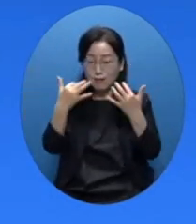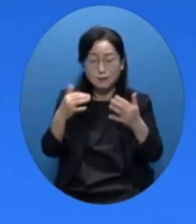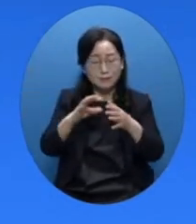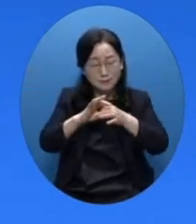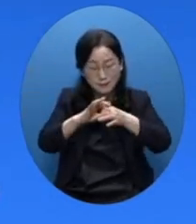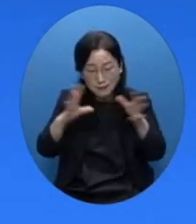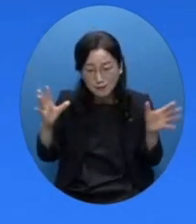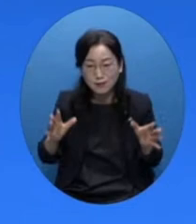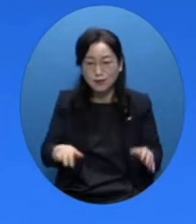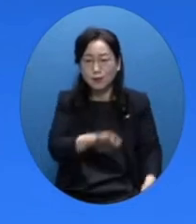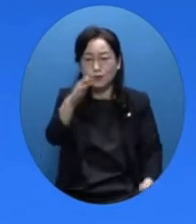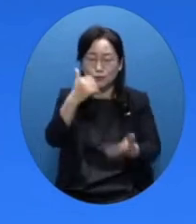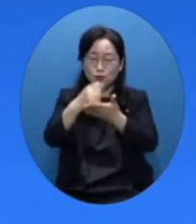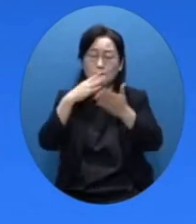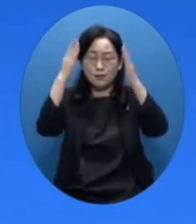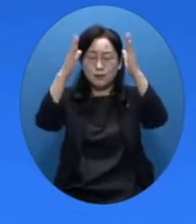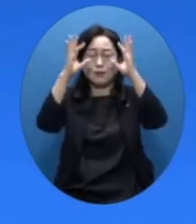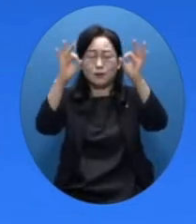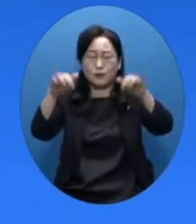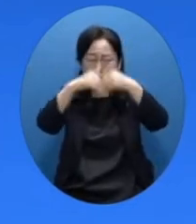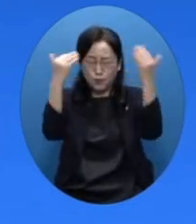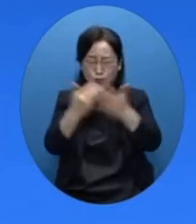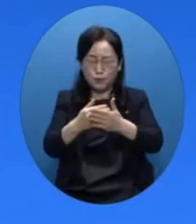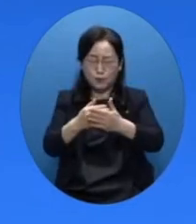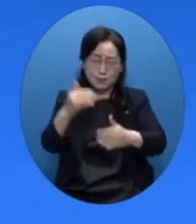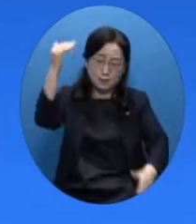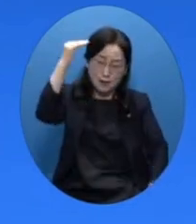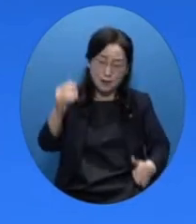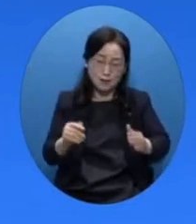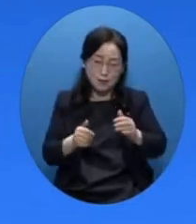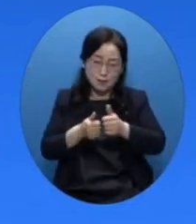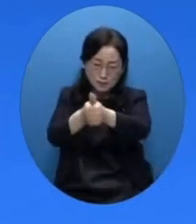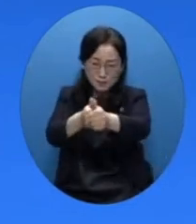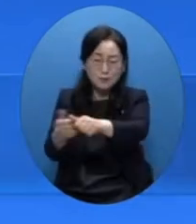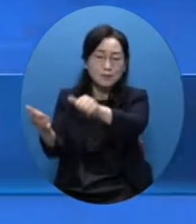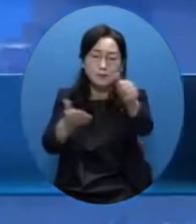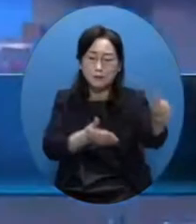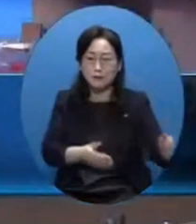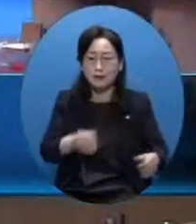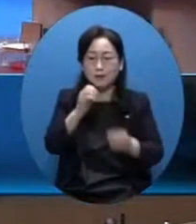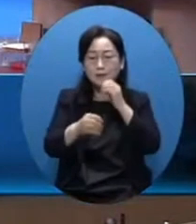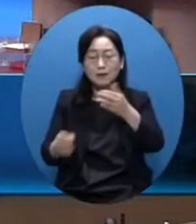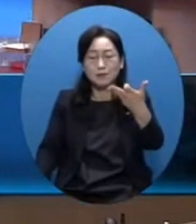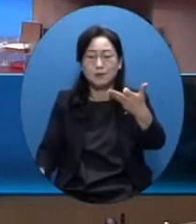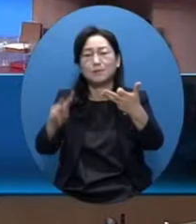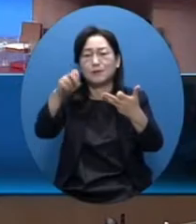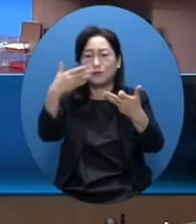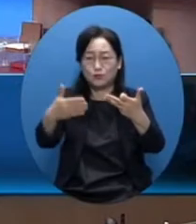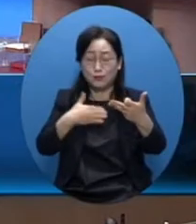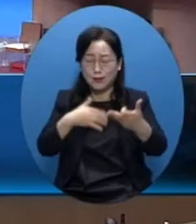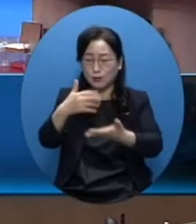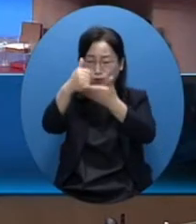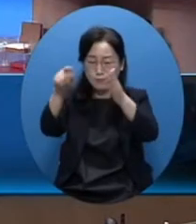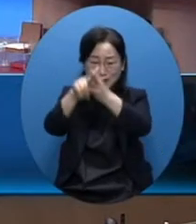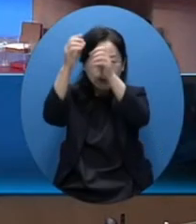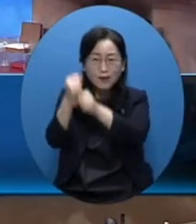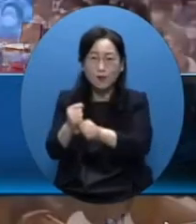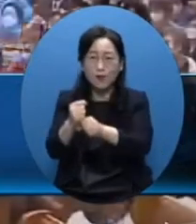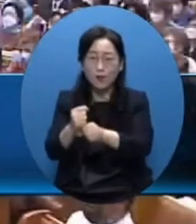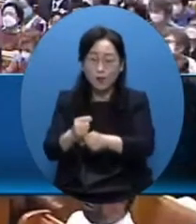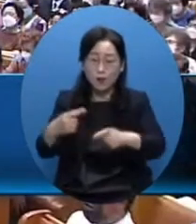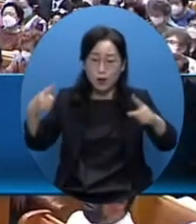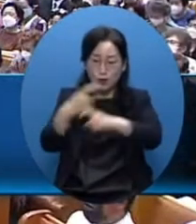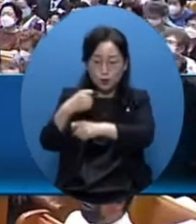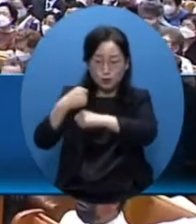우리는 쥐만 바라보고 모든 장애물 뛰어 넘어 가야 되는 것입니다 시편 18편 29절 말씀 합니다 내가 주를 의뢰하고 적군을